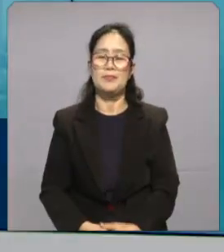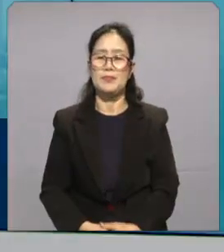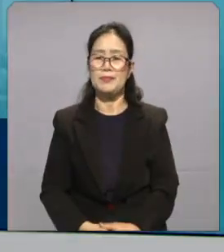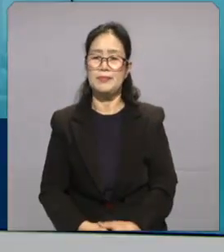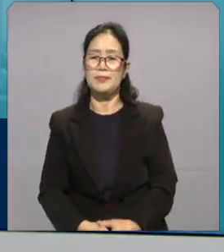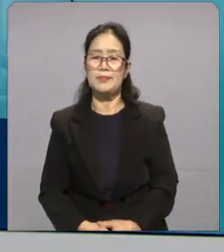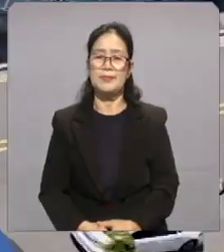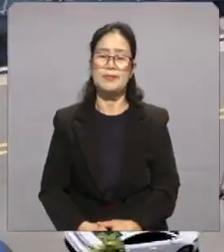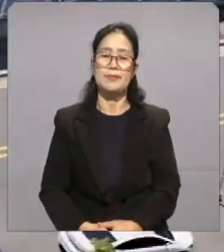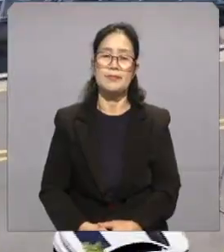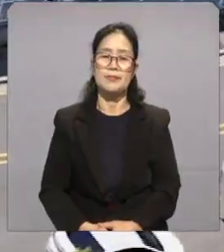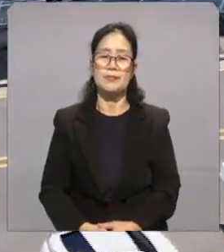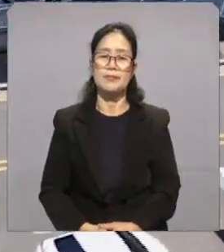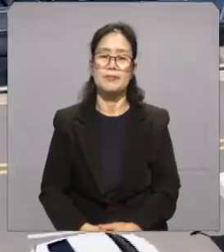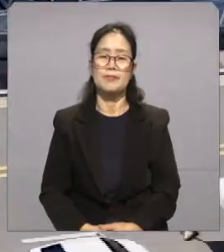기자입니다.